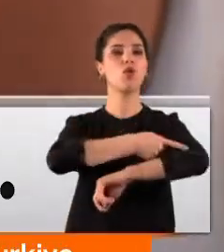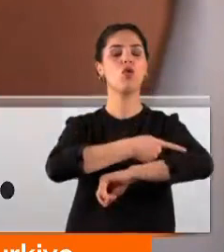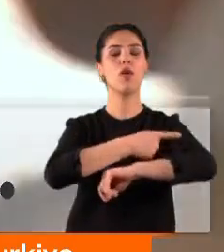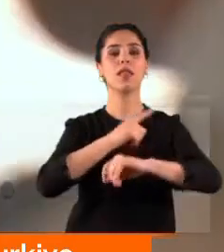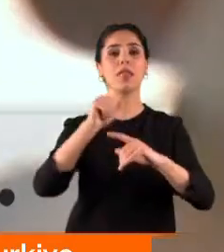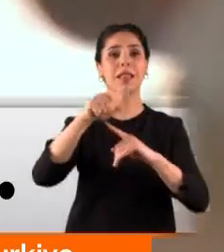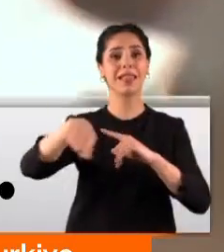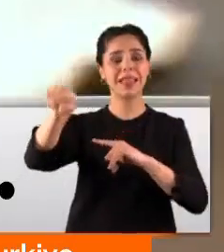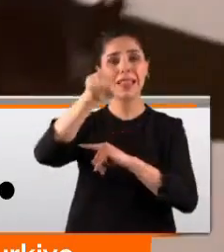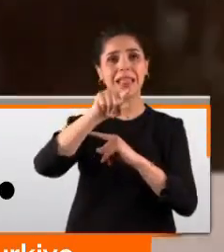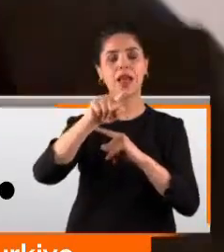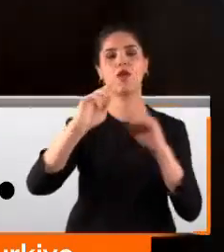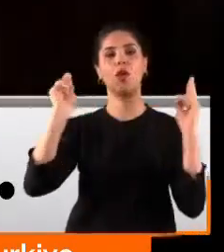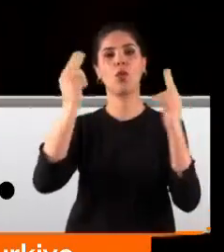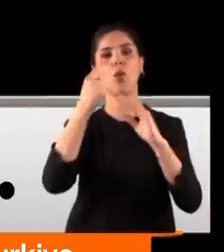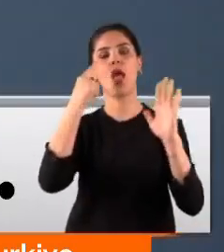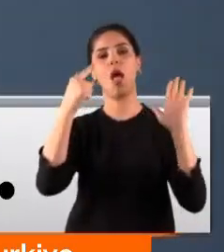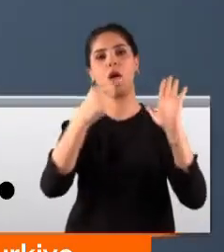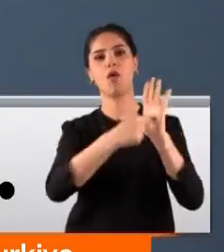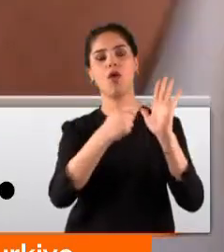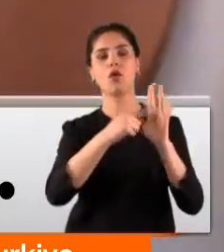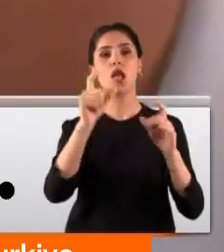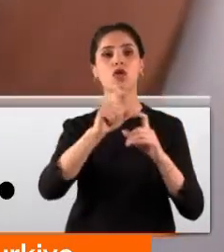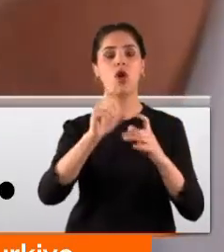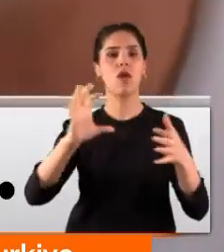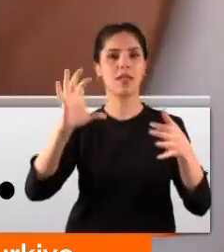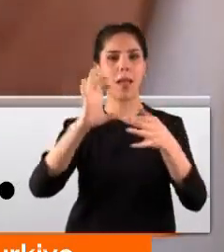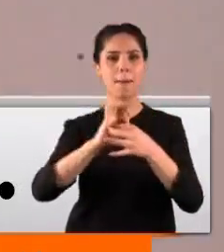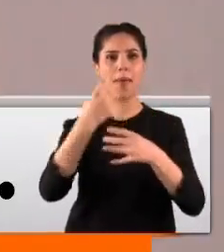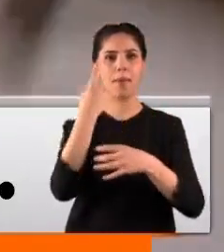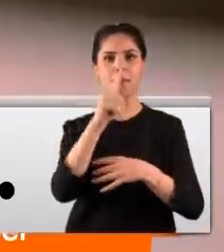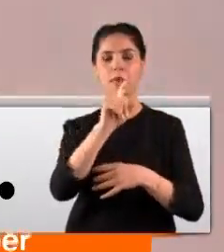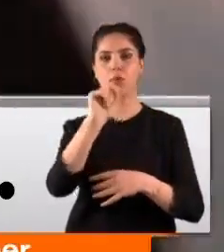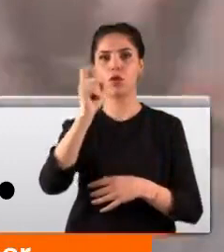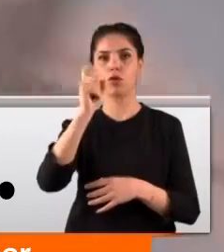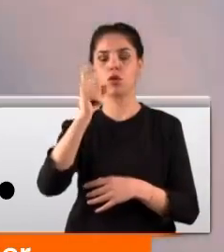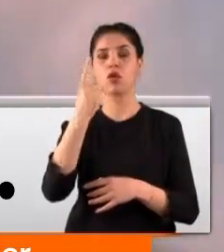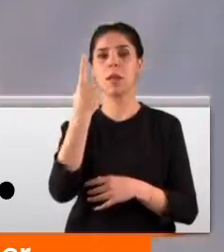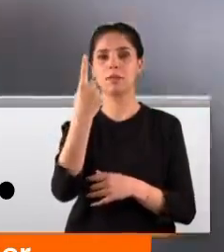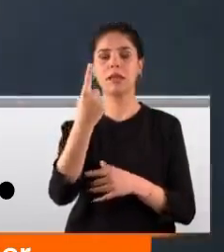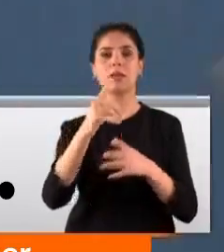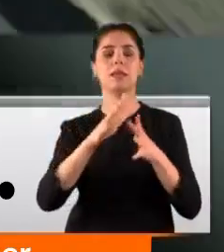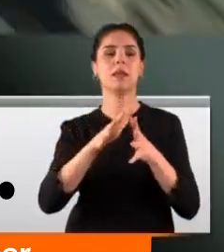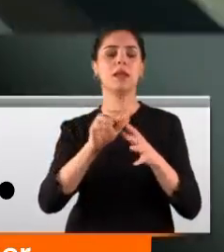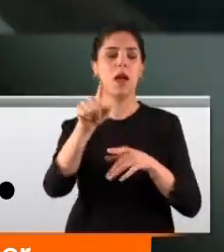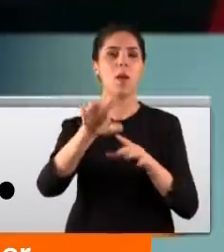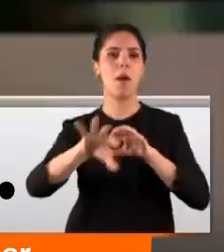dünyaya gösterdi. Sovyetler Birliği 1991 yılında dağılınca da son Soğuk Savaş'ın kazananı Amerika